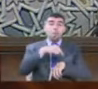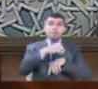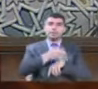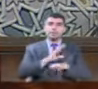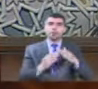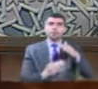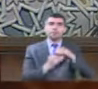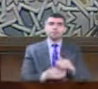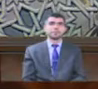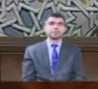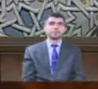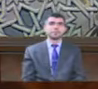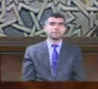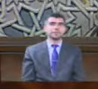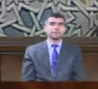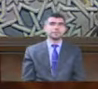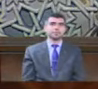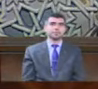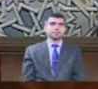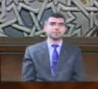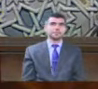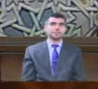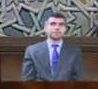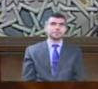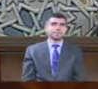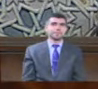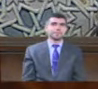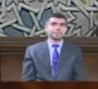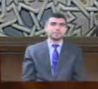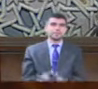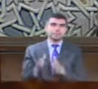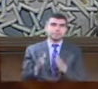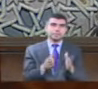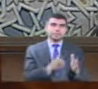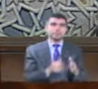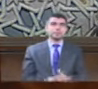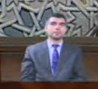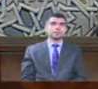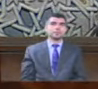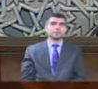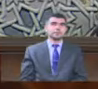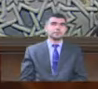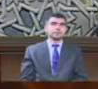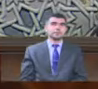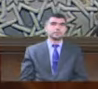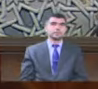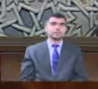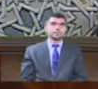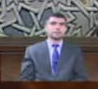الرئيس، انتهى الوقت. وما تحسبش. لا انتهى الوقت، انتهى الوقت. يلا اطرح السؤال